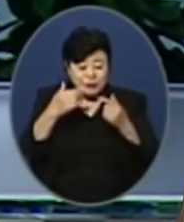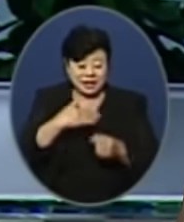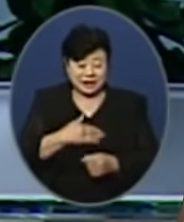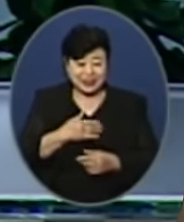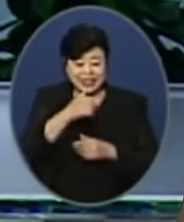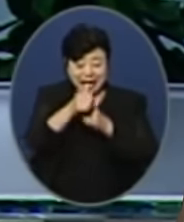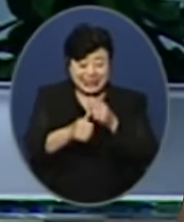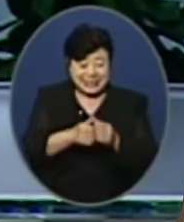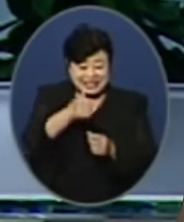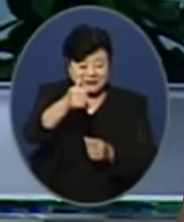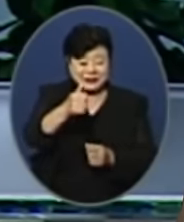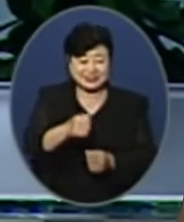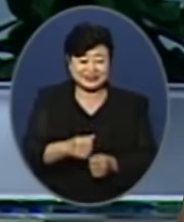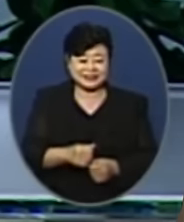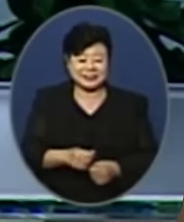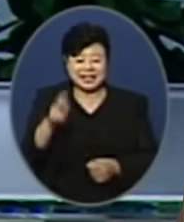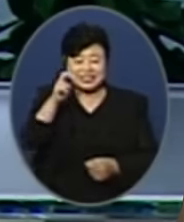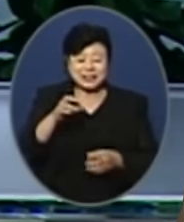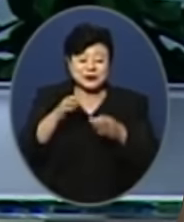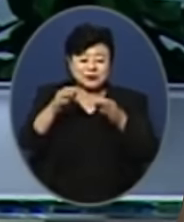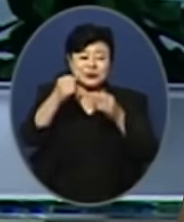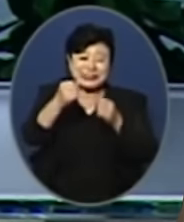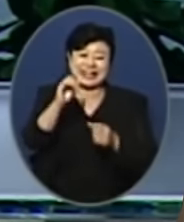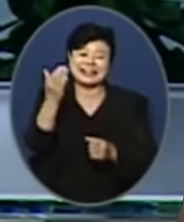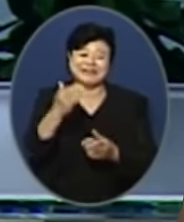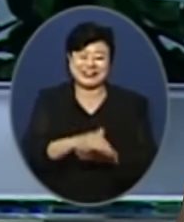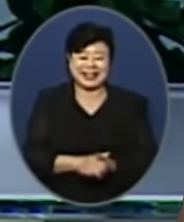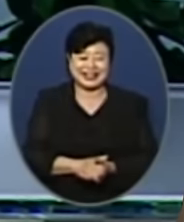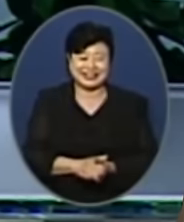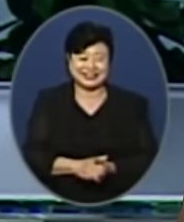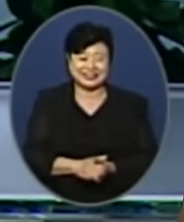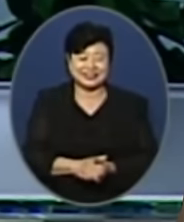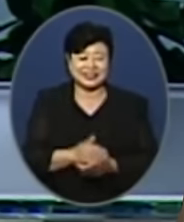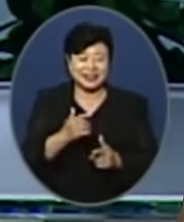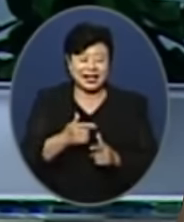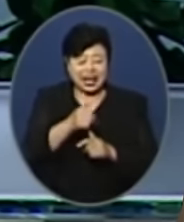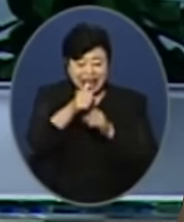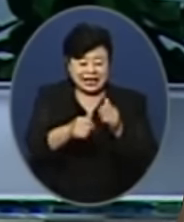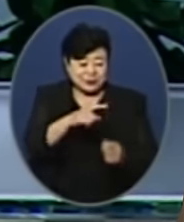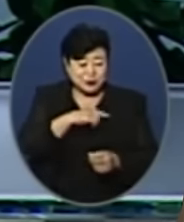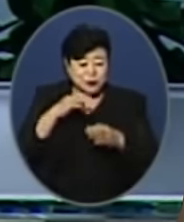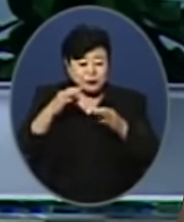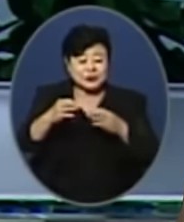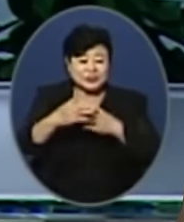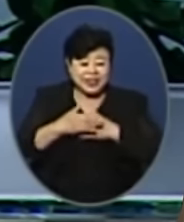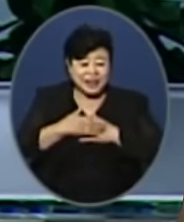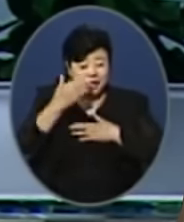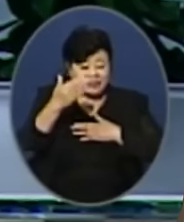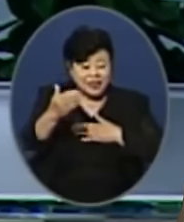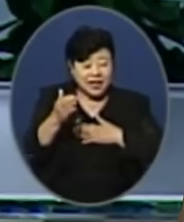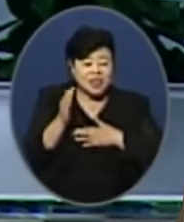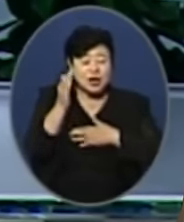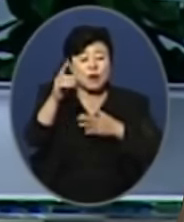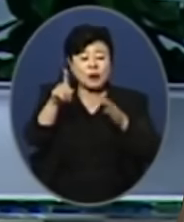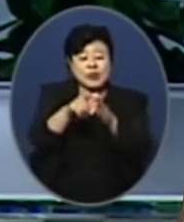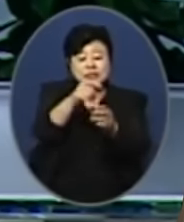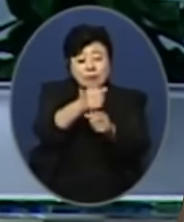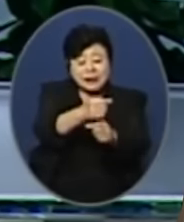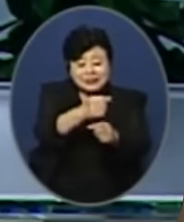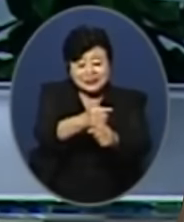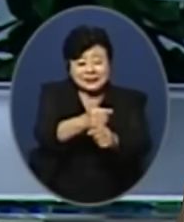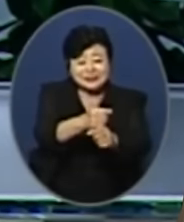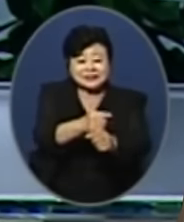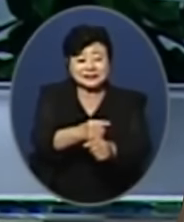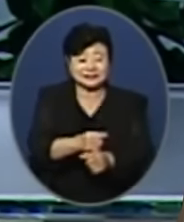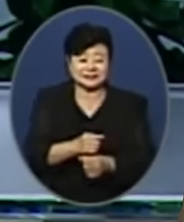우리는 하나님을 찬송하고 살아야 되는 것입니다. 내 이름으로 불려지는 모든 자 곧 내가 내 영광을 위하여 창조하신 자를